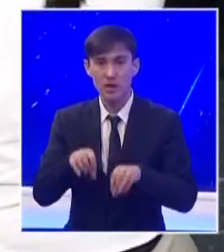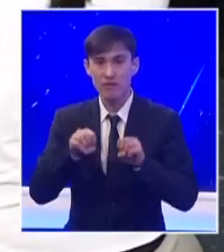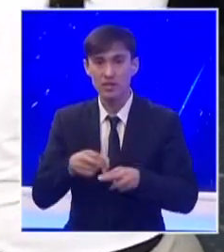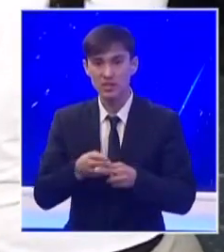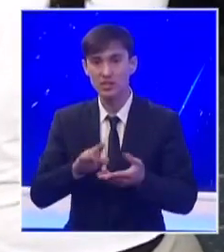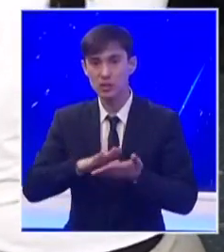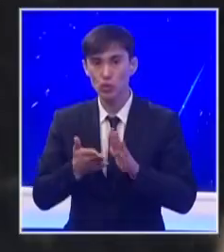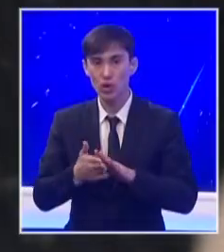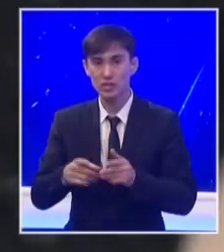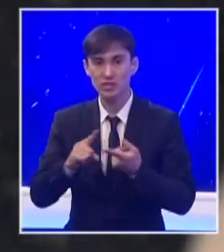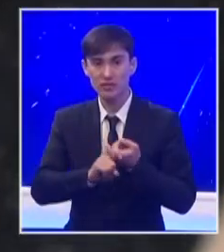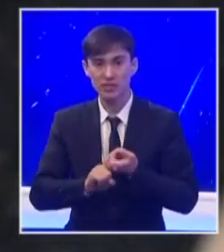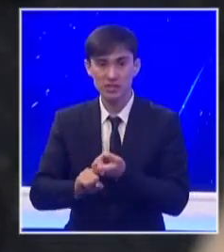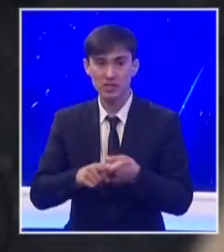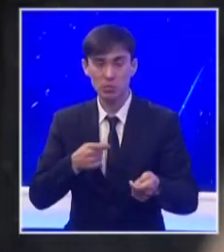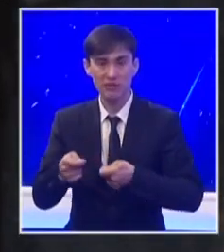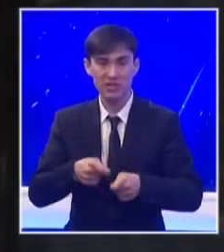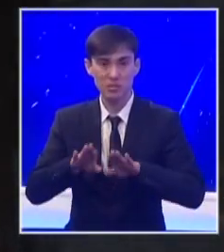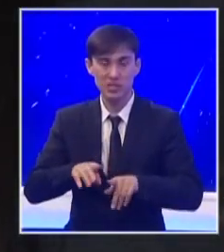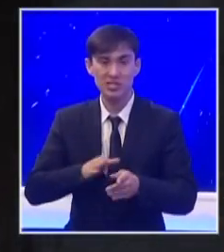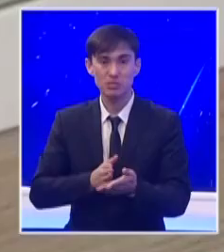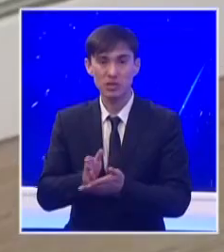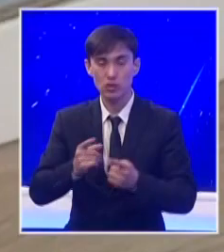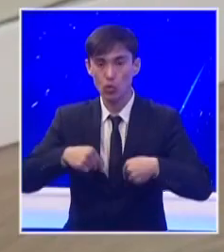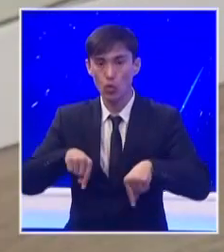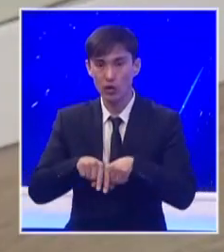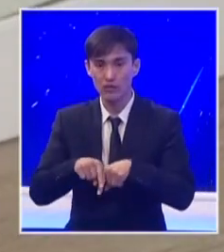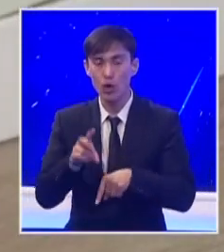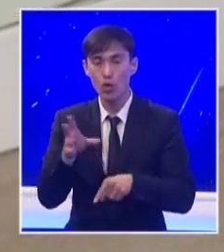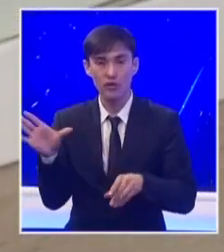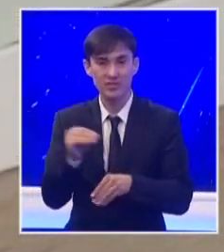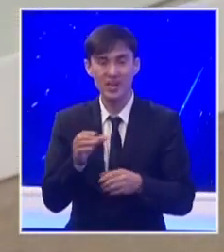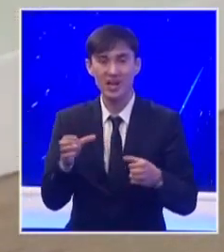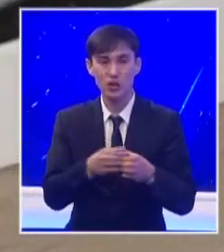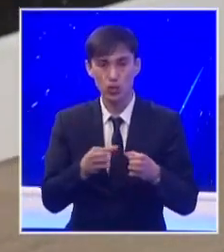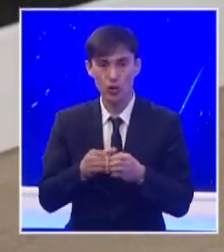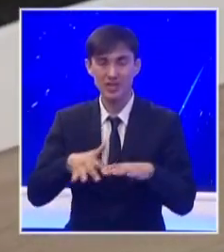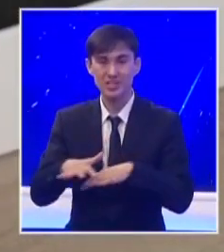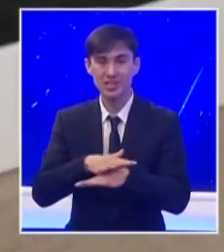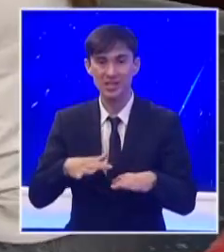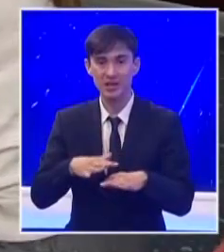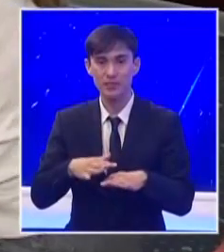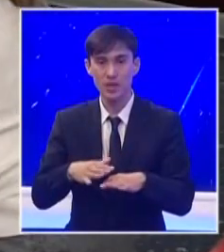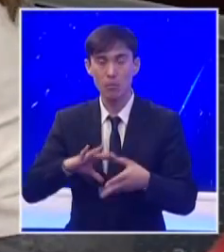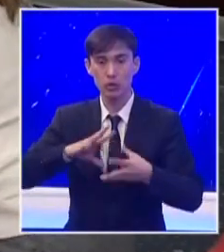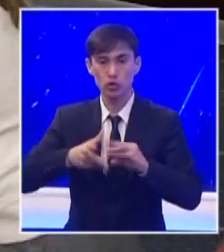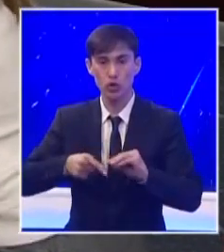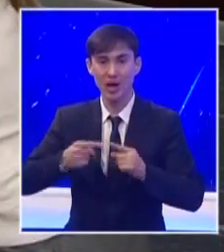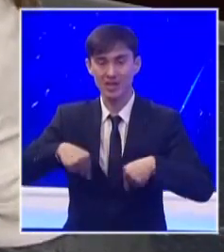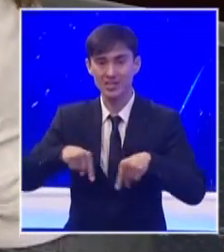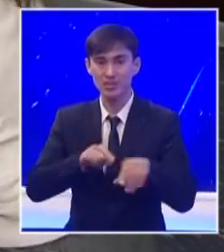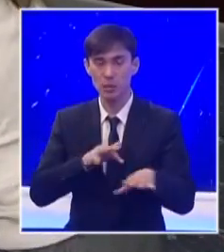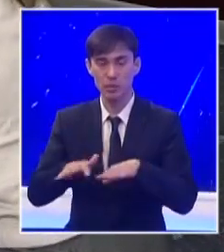из этой ситуации зависит не только от правительства, местных исполнительных органов, но и всех категорий населения, подытожил